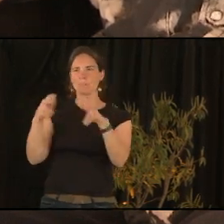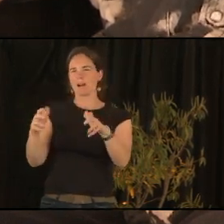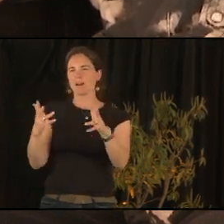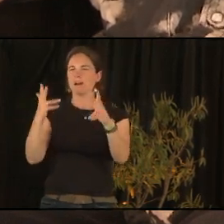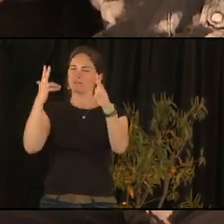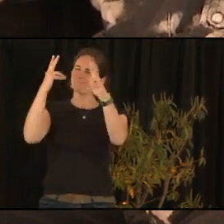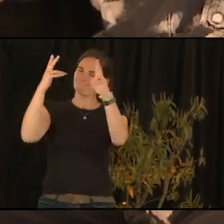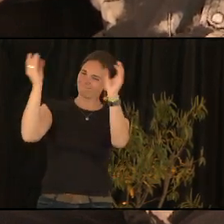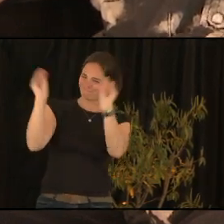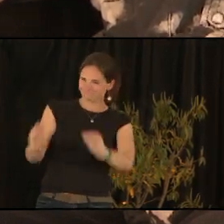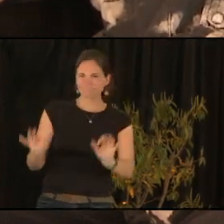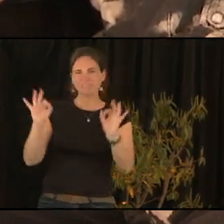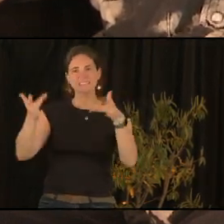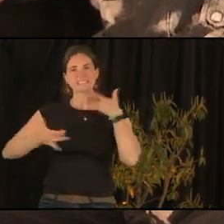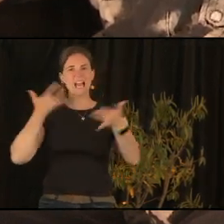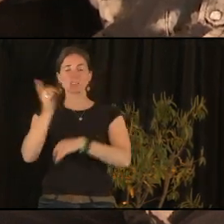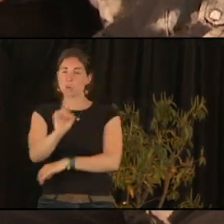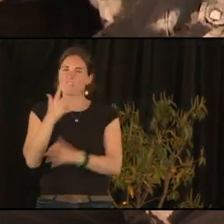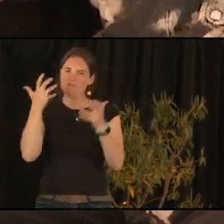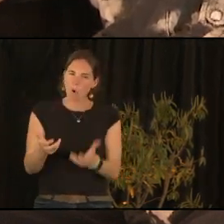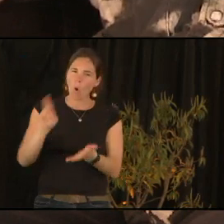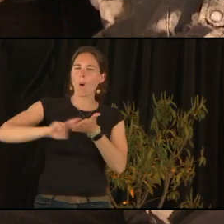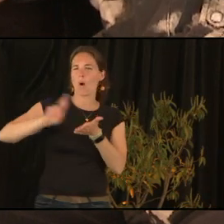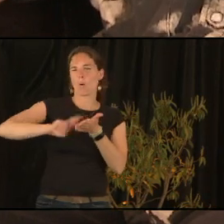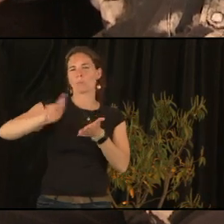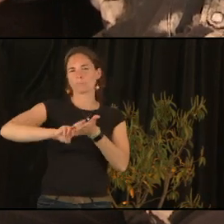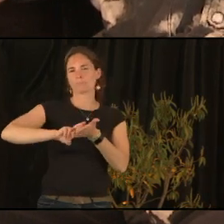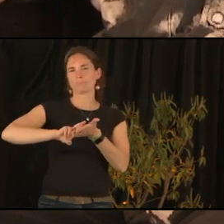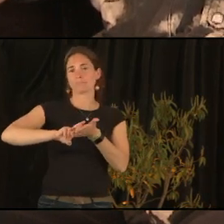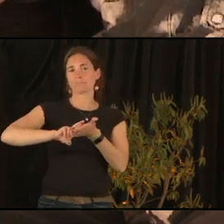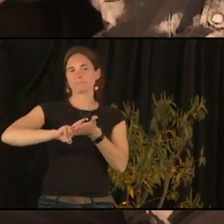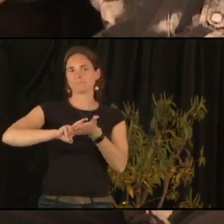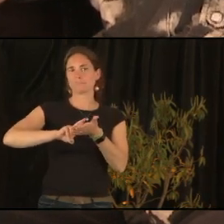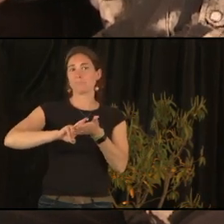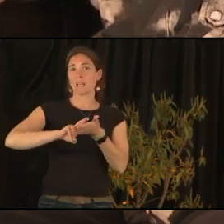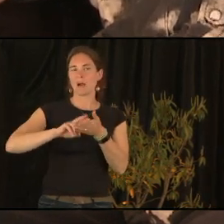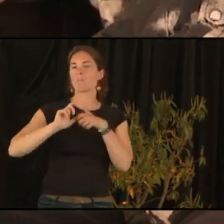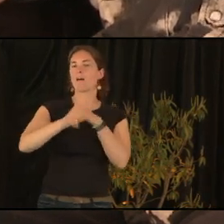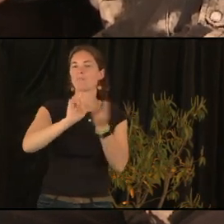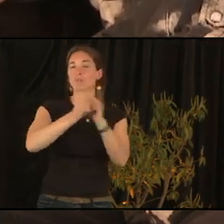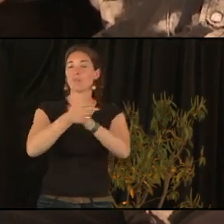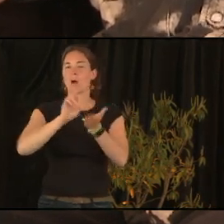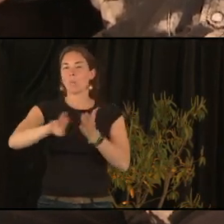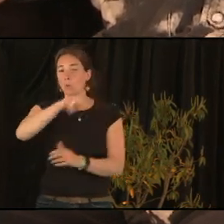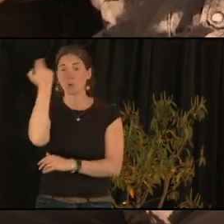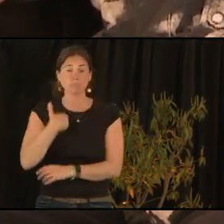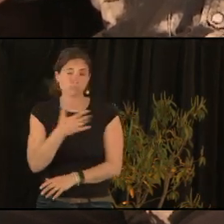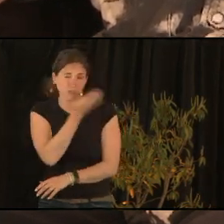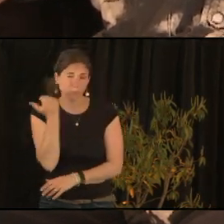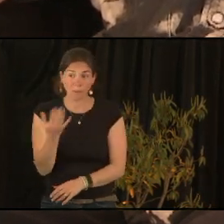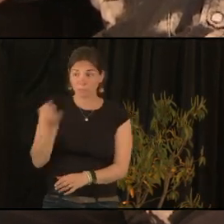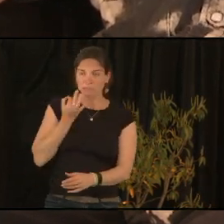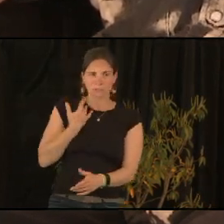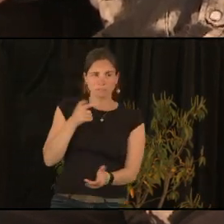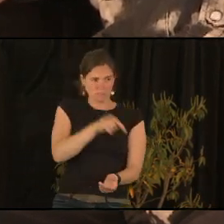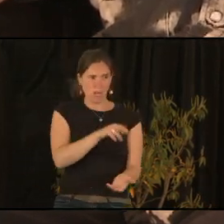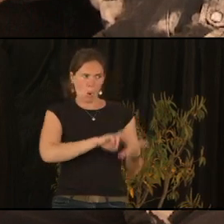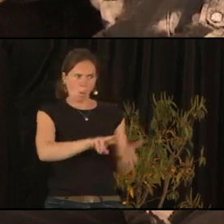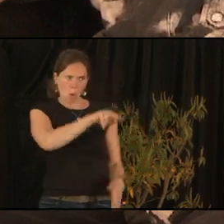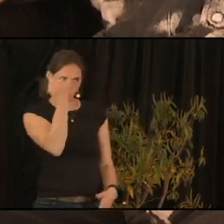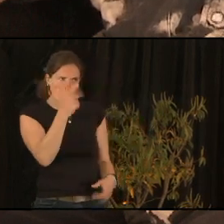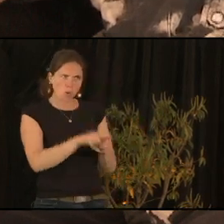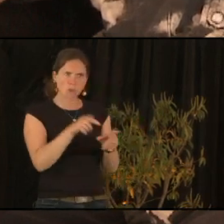forme théâtrale, je voulais l'écrire sous forme romanesque. Alors, je ne savais pas que ça donnait un roman noir, donc on me l'a appris, qu'en fait, c'était un roman très noir et même très